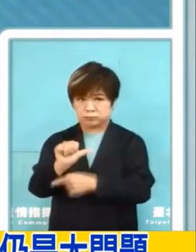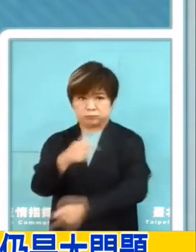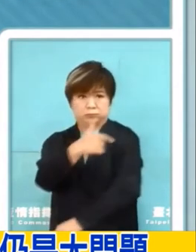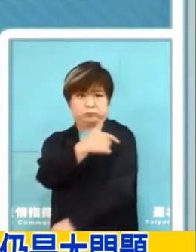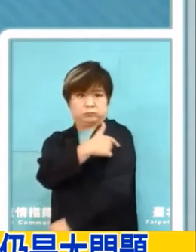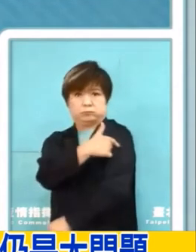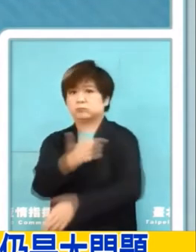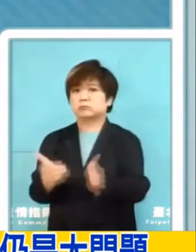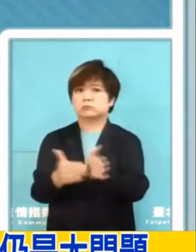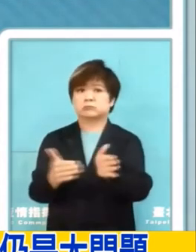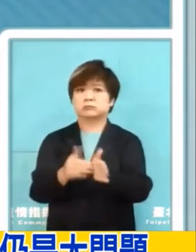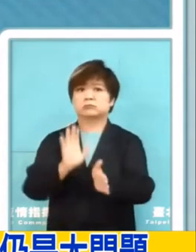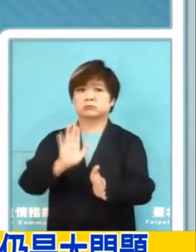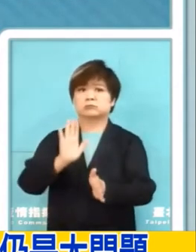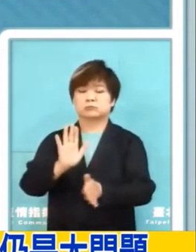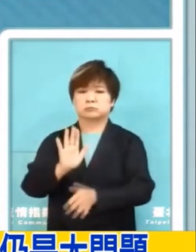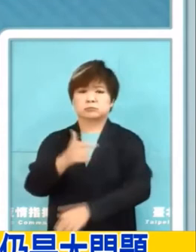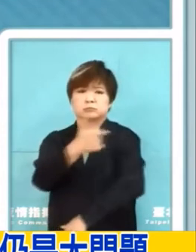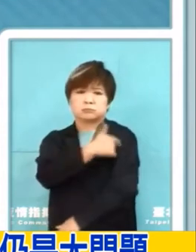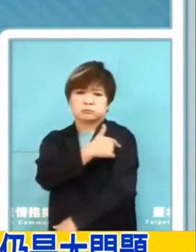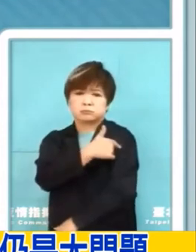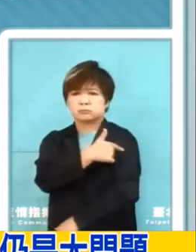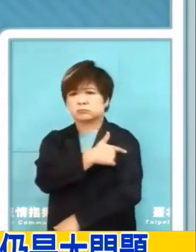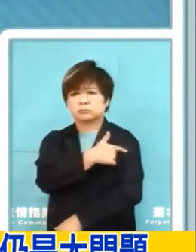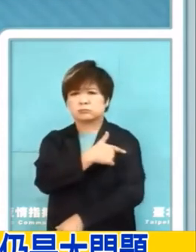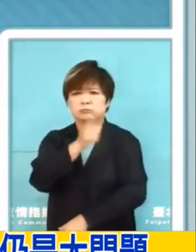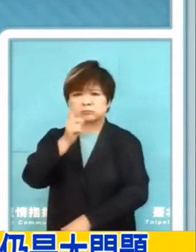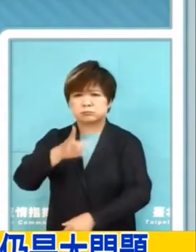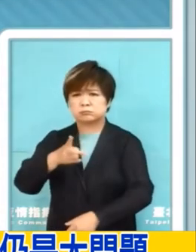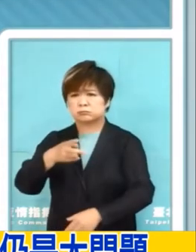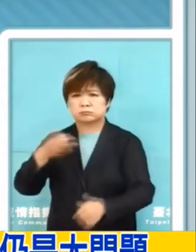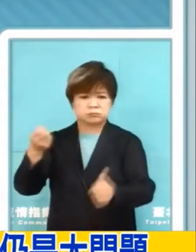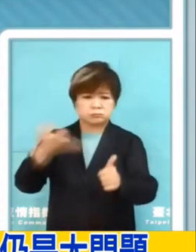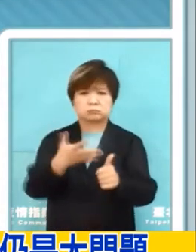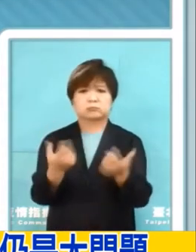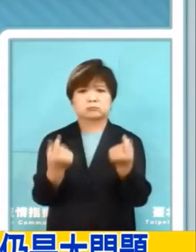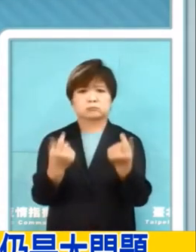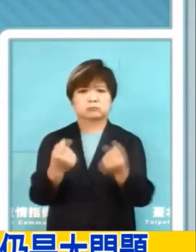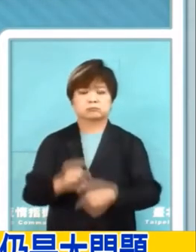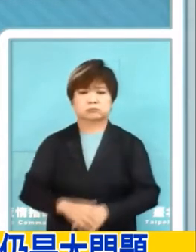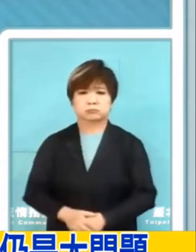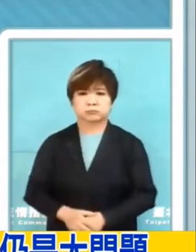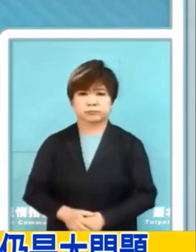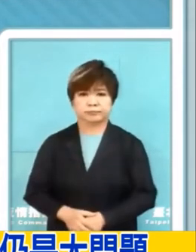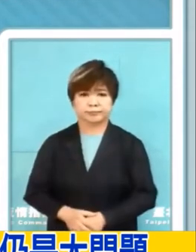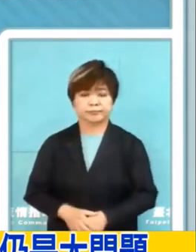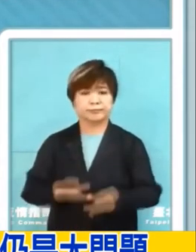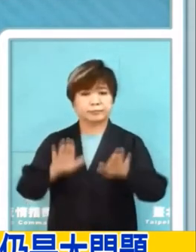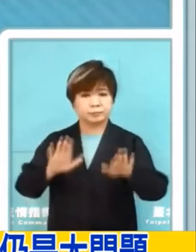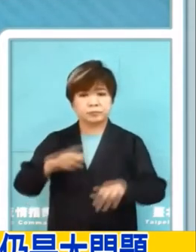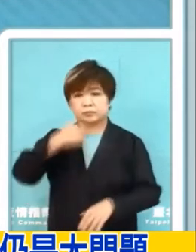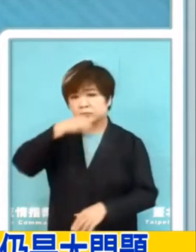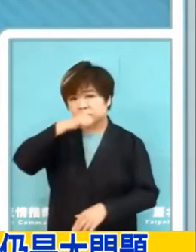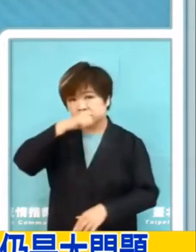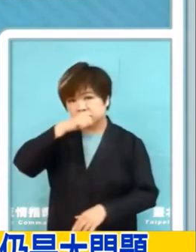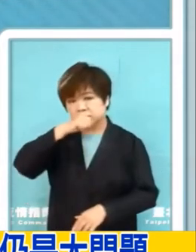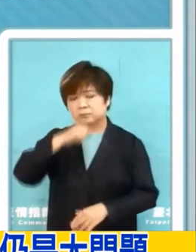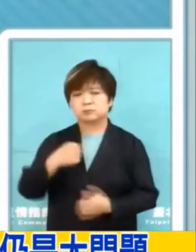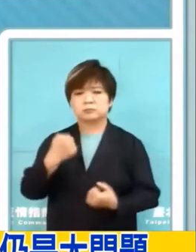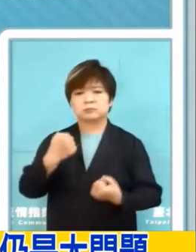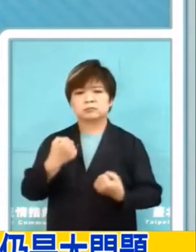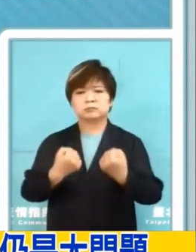的，所以也就是说打疫苗也没有保证你不会感染。那我们这次因为这个本国籍的航空护机师